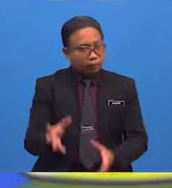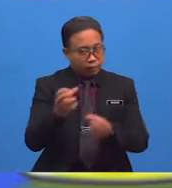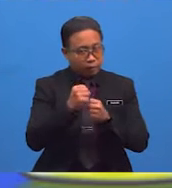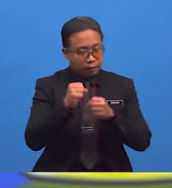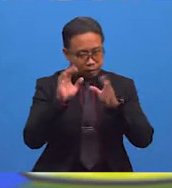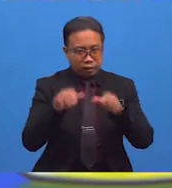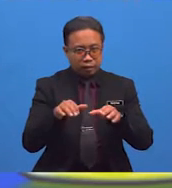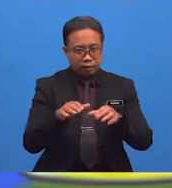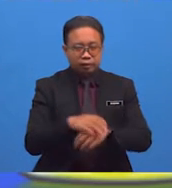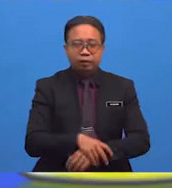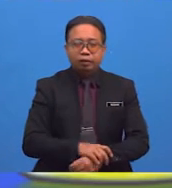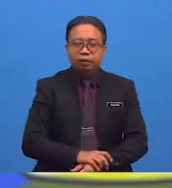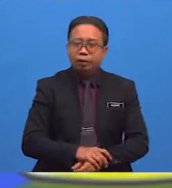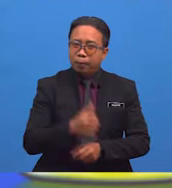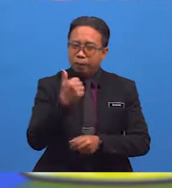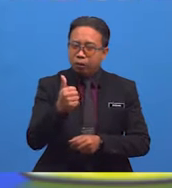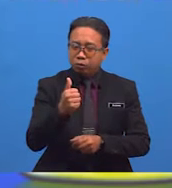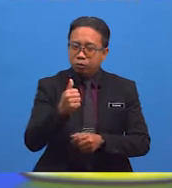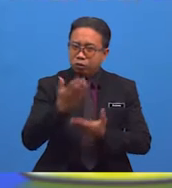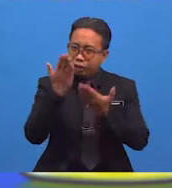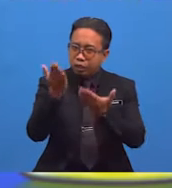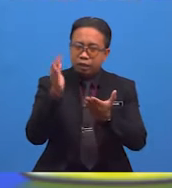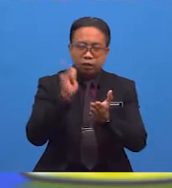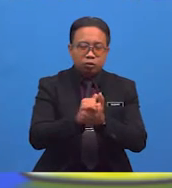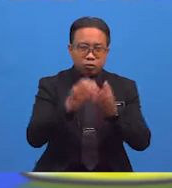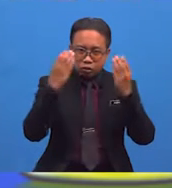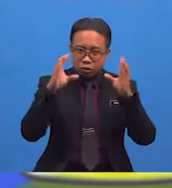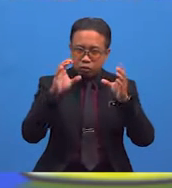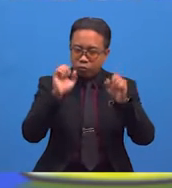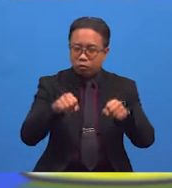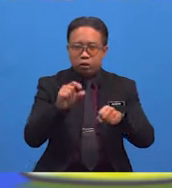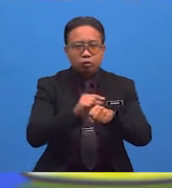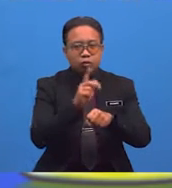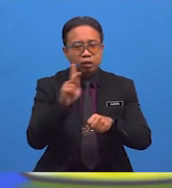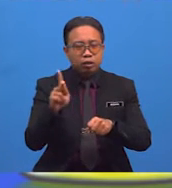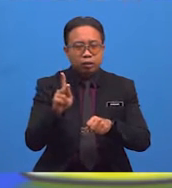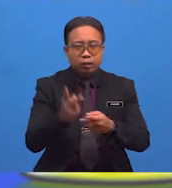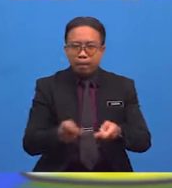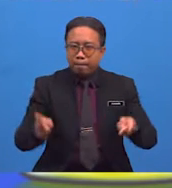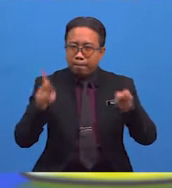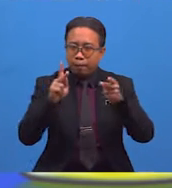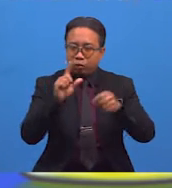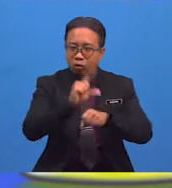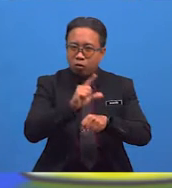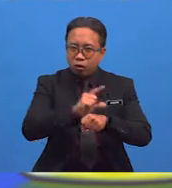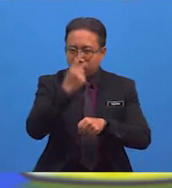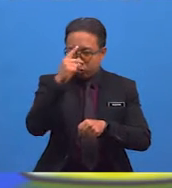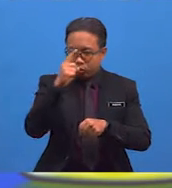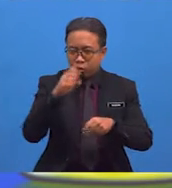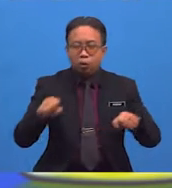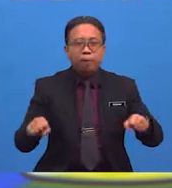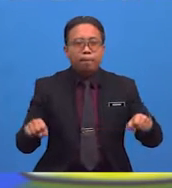Dah dapat? Bagus cadangan itu. Cikgu boleh menggunakan periuk logam itu